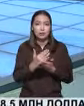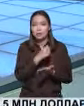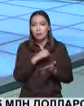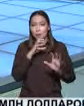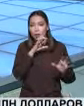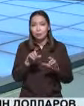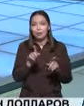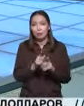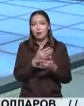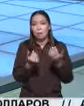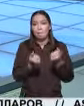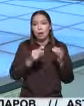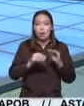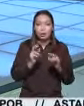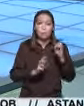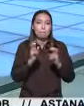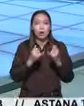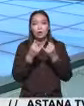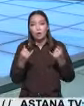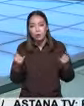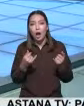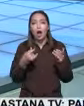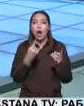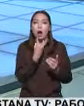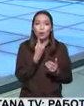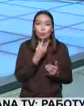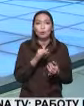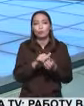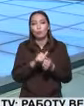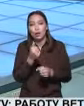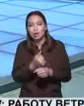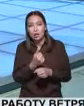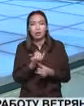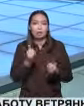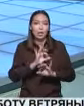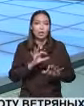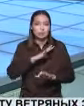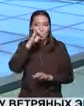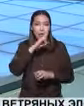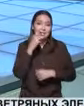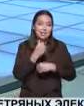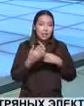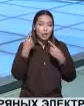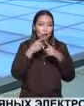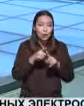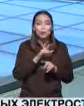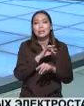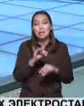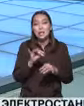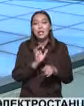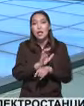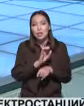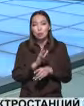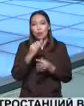как машиностроение, производство кабелей, аккумуляторов и бумажных изделий. Об этом рассказали в Казахстанском центре индустрии и экспорта. По